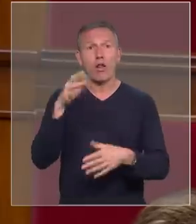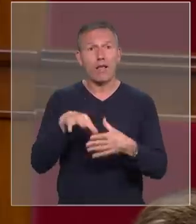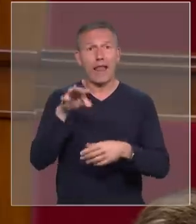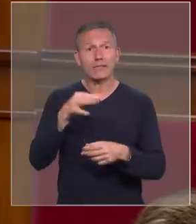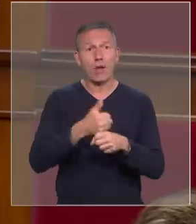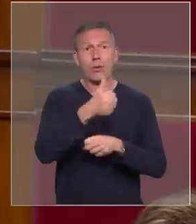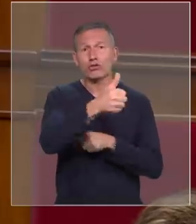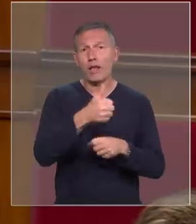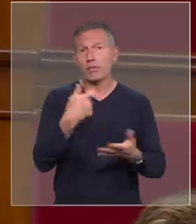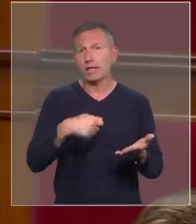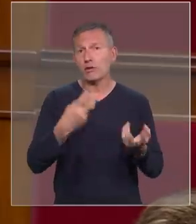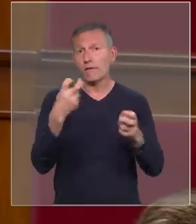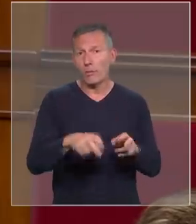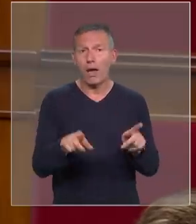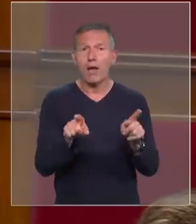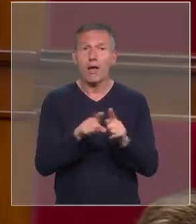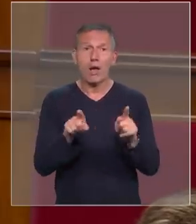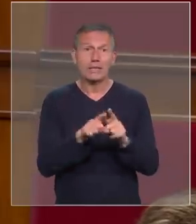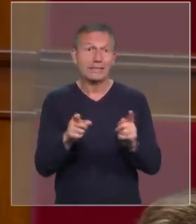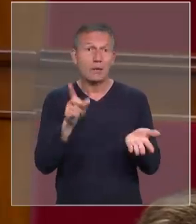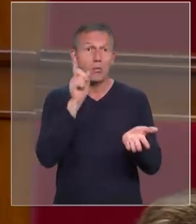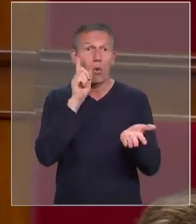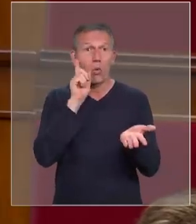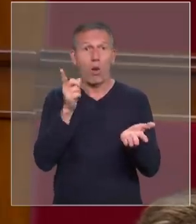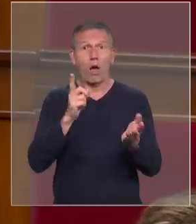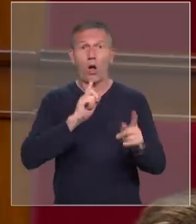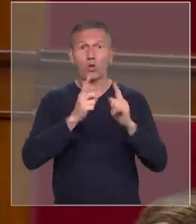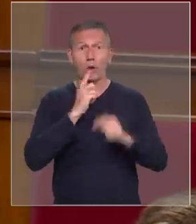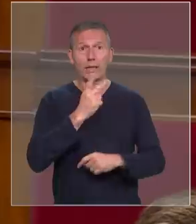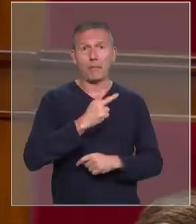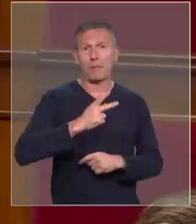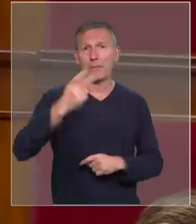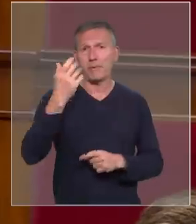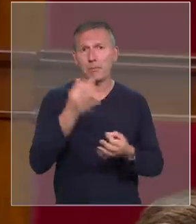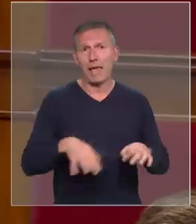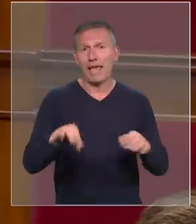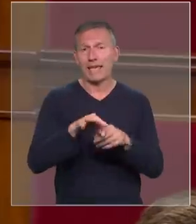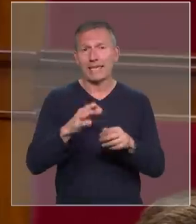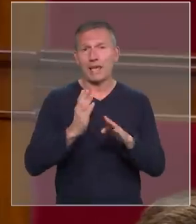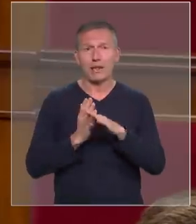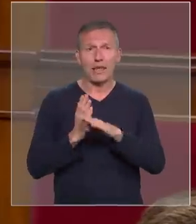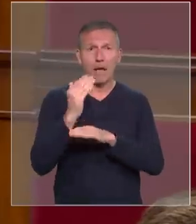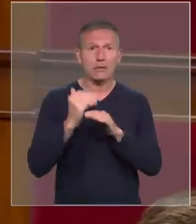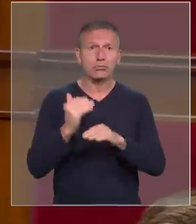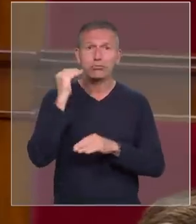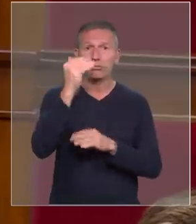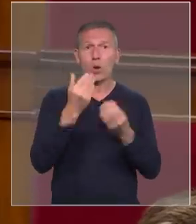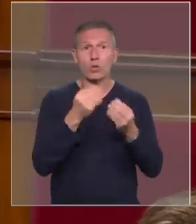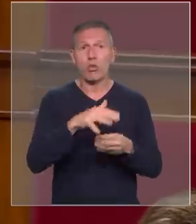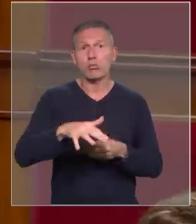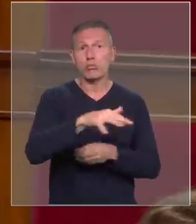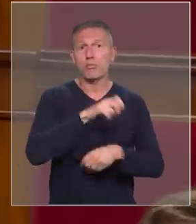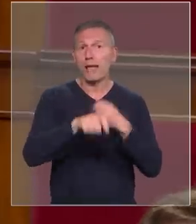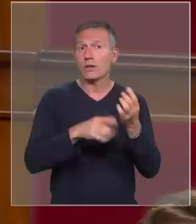présidentielles l'année prochaine. Pas à la hauteur non plus donc, parce que la dérive autoritaire en cours dans ce pays a désormais franchi un nouveau cap, faisant naître une forte inquiétude quant au respect de